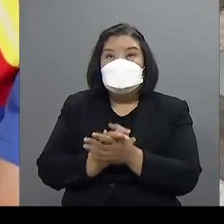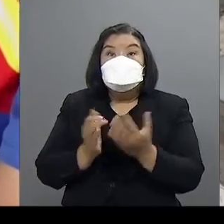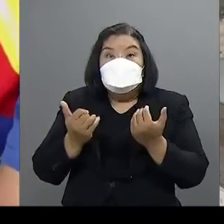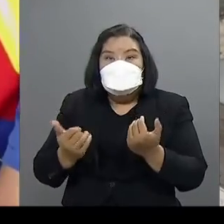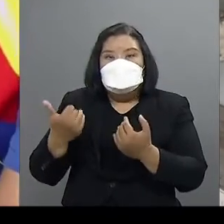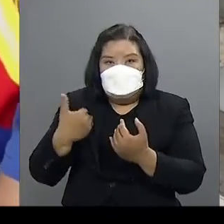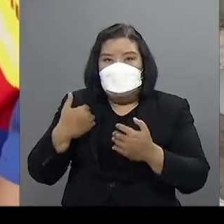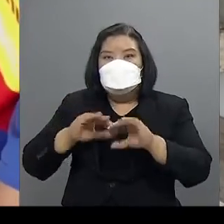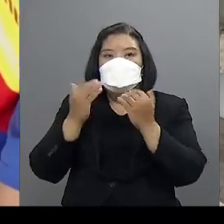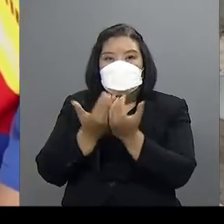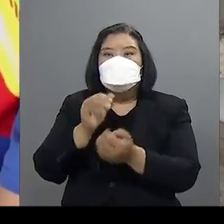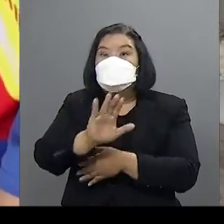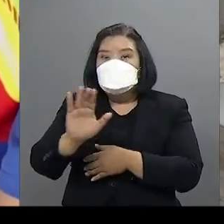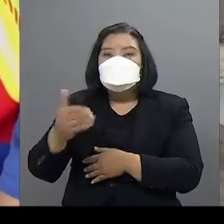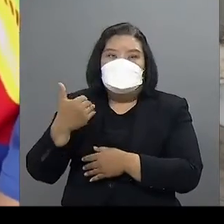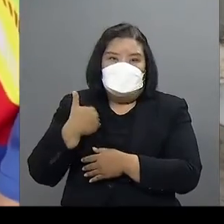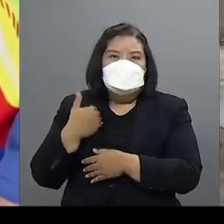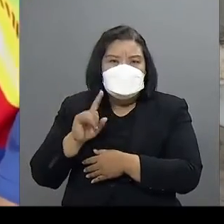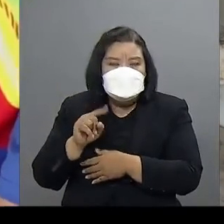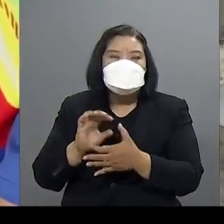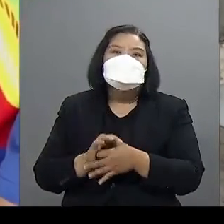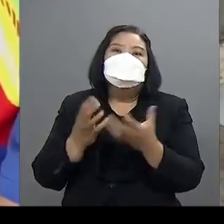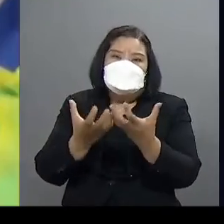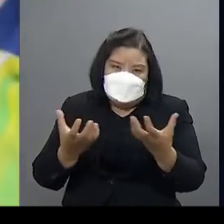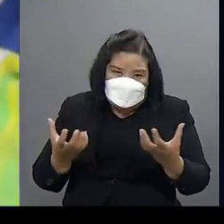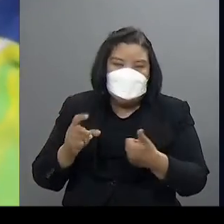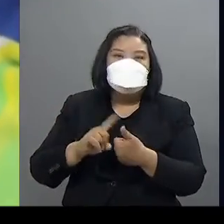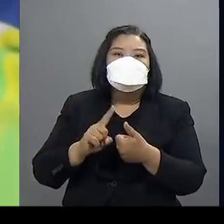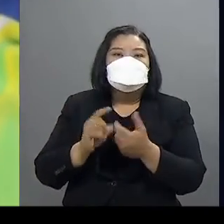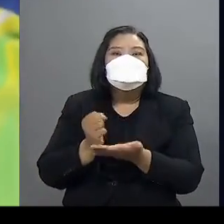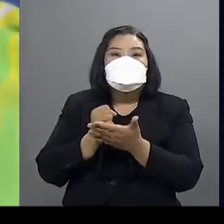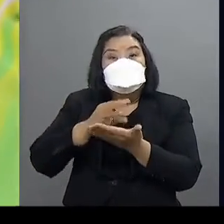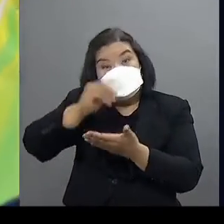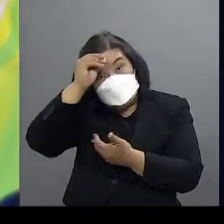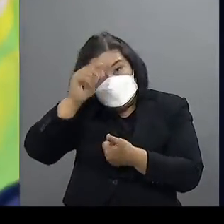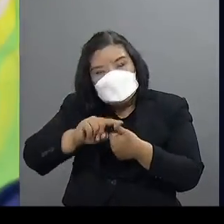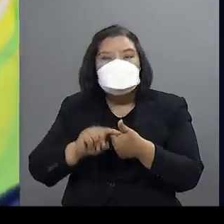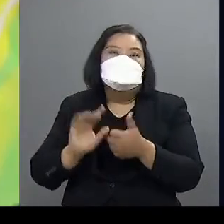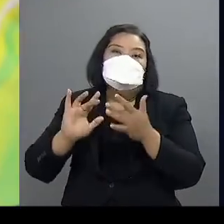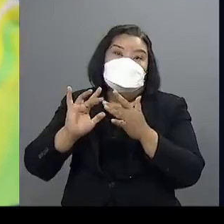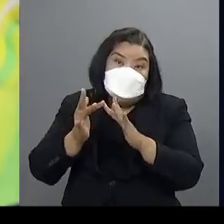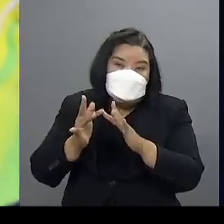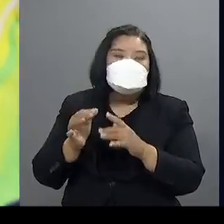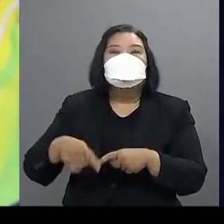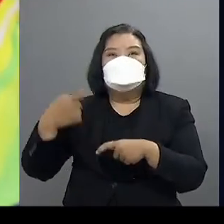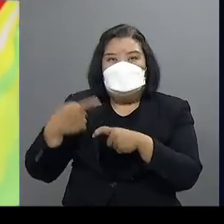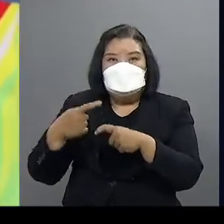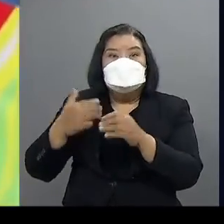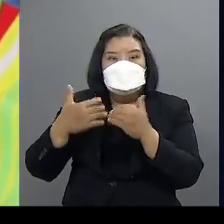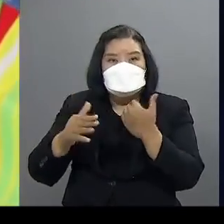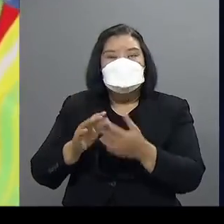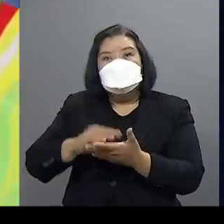ยังมีข้อจำกัดด้านอุปกรณ์และสัญญาณอินเทอร์เน็ตอยู่สำหรับการเรียนออนไลน์ก็ทำให้ต้องมีการสลับกันเรียนหรือ